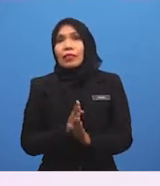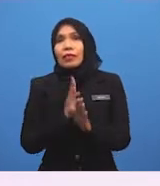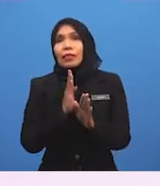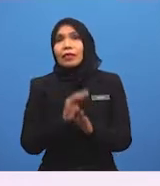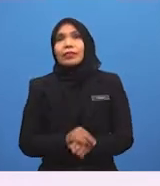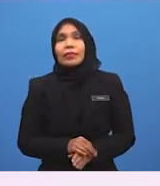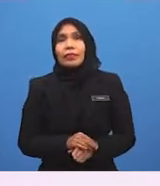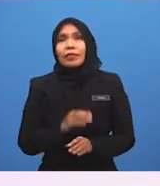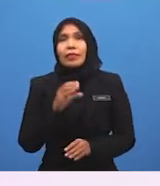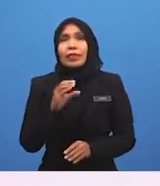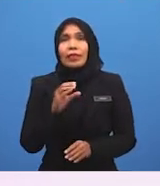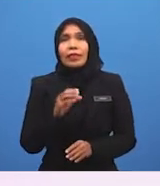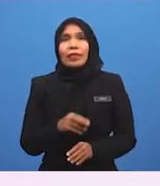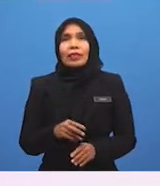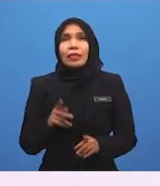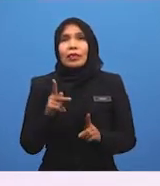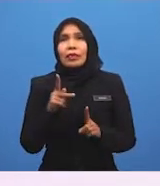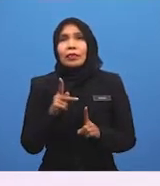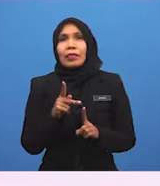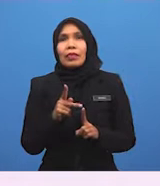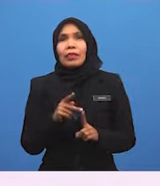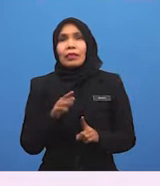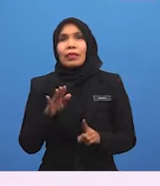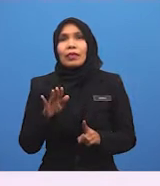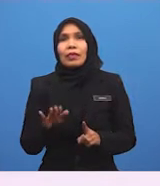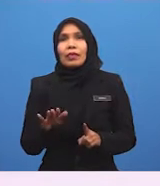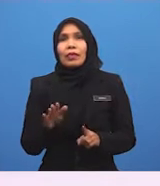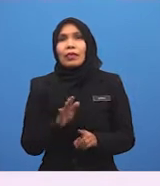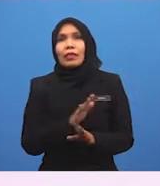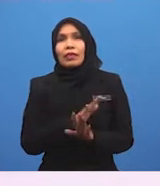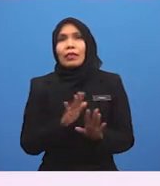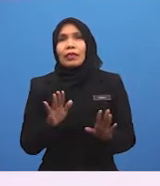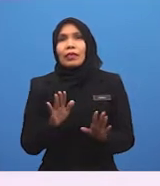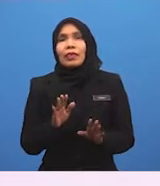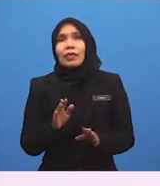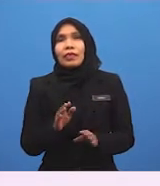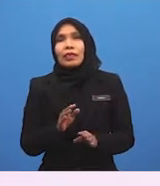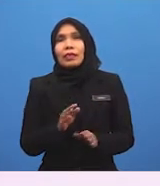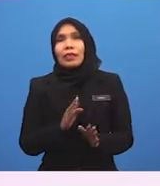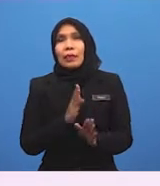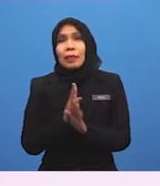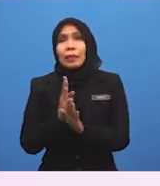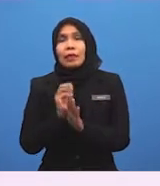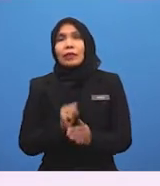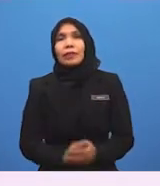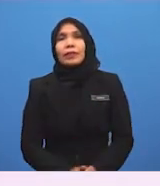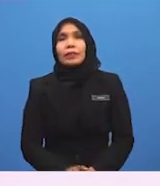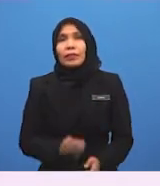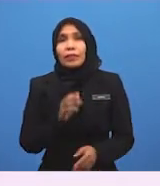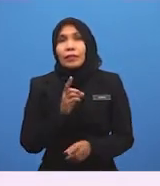beratur. Apakah jawapannya, murid-murid? Ya,